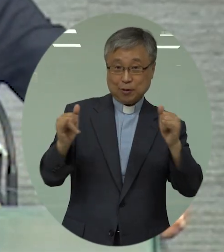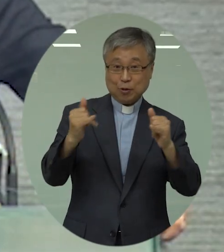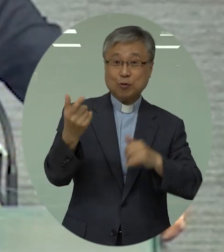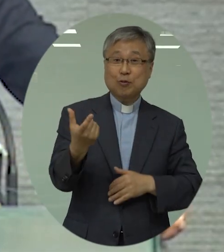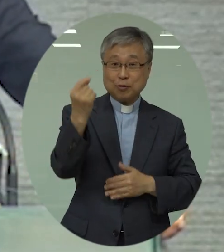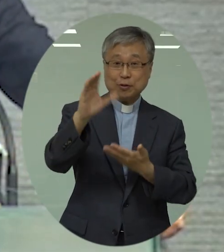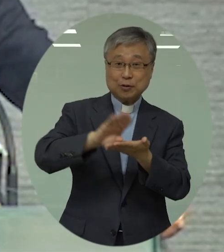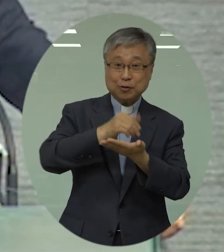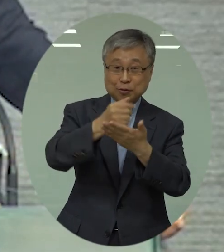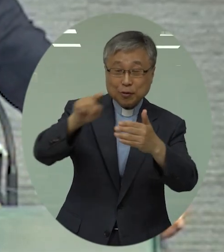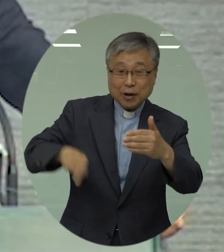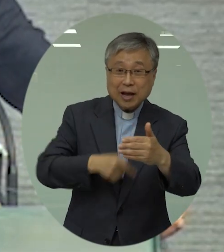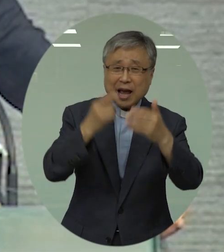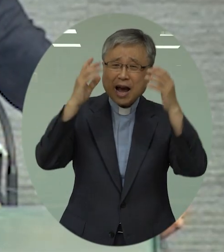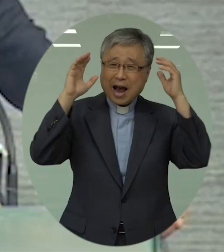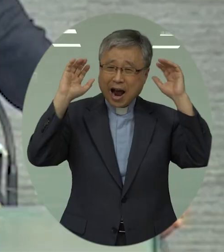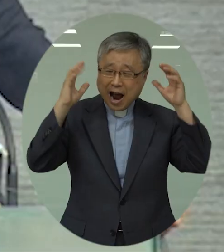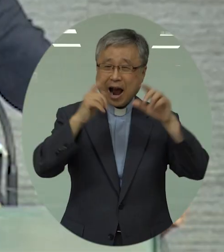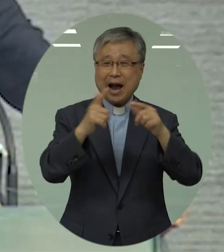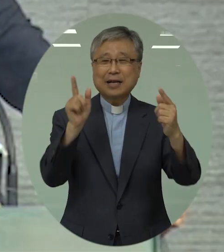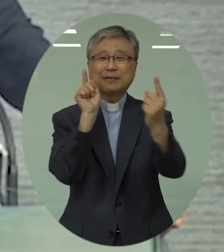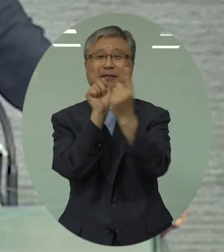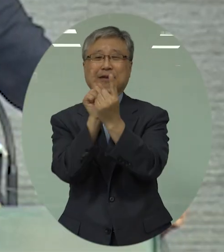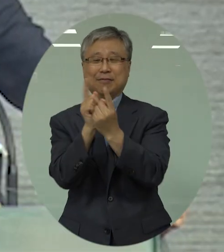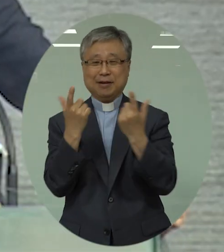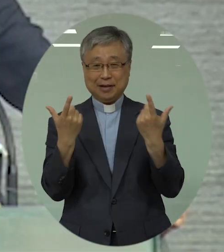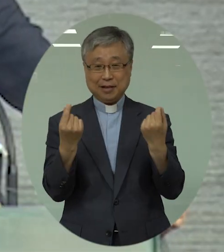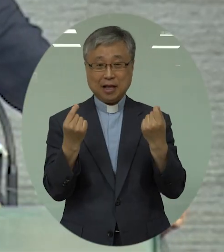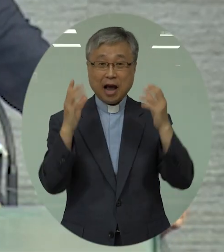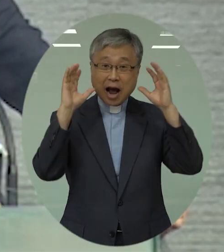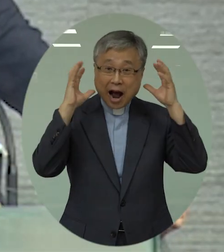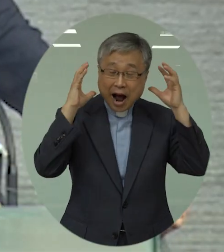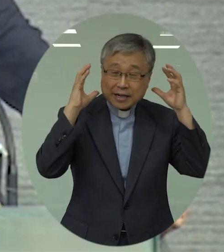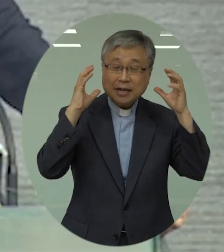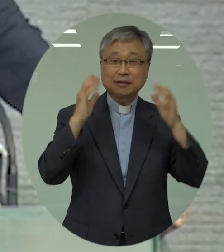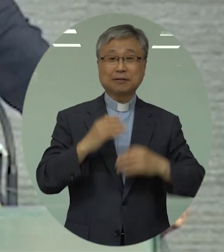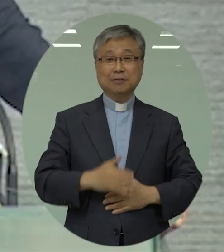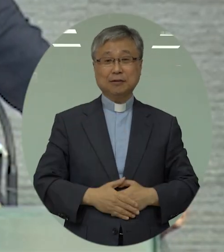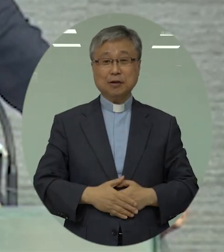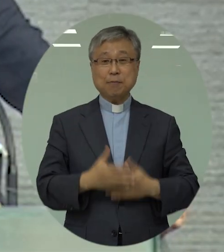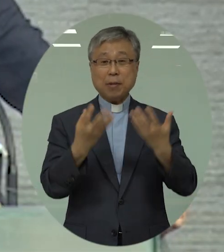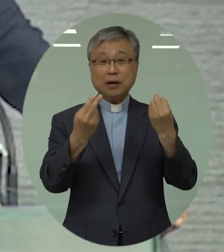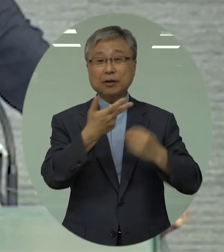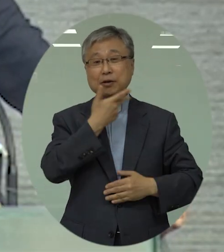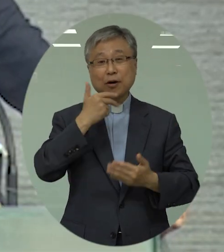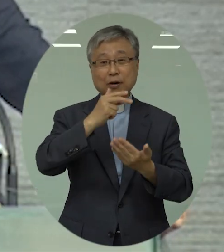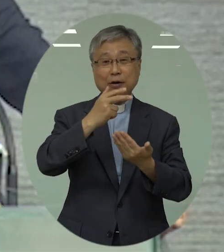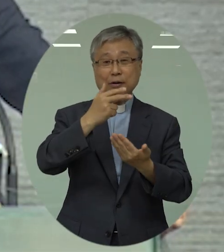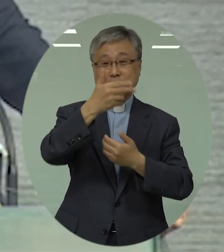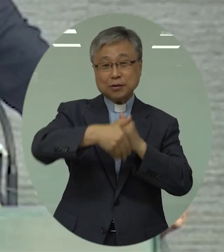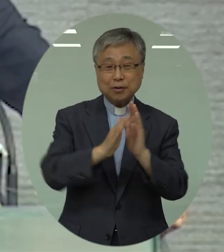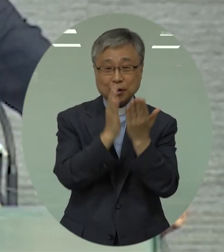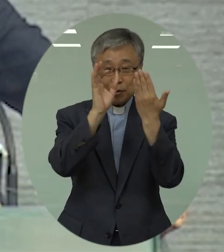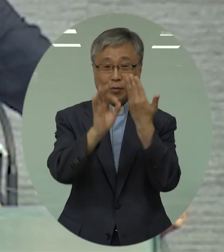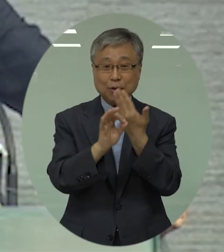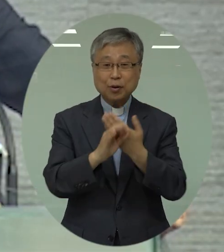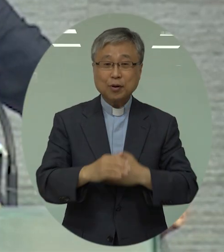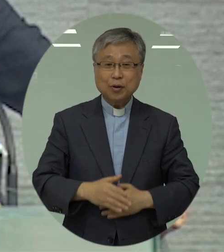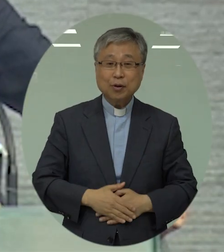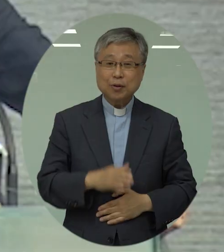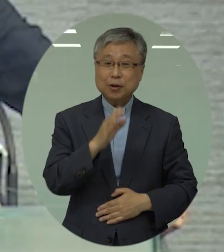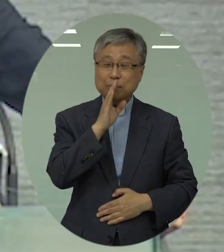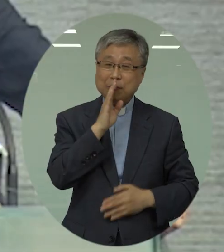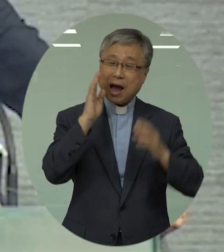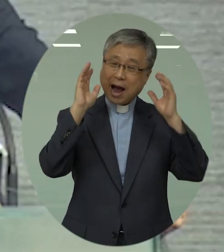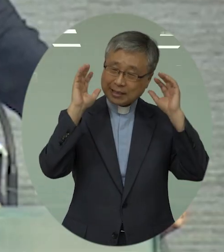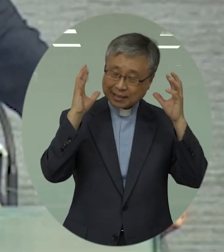그리스도 안에서 어린 아이들을 대함과 같이. 어린 아이라고 그랬는데 많은 영어 성경에 보시면 베이비로 돼 있어요.